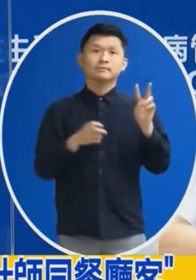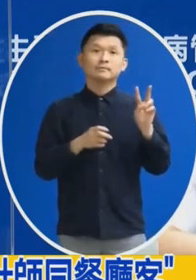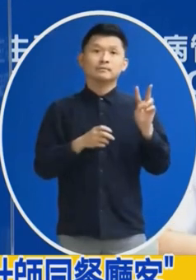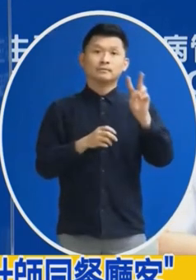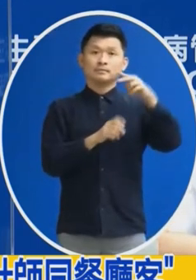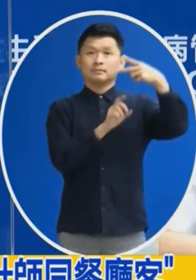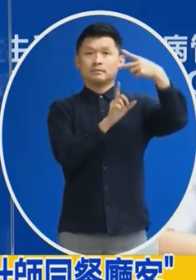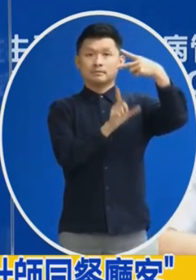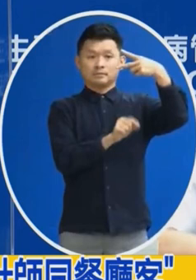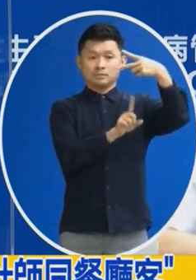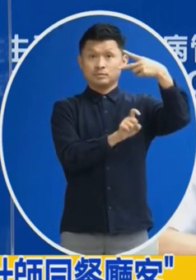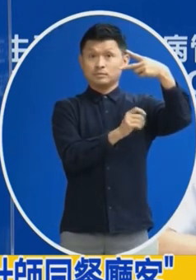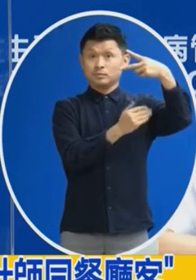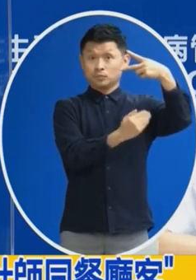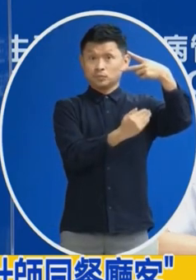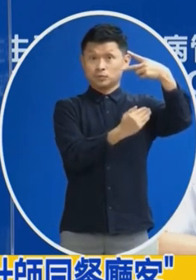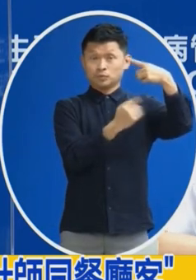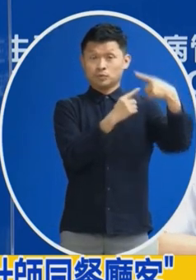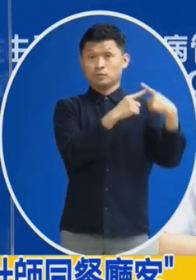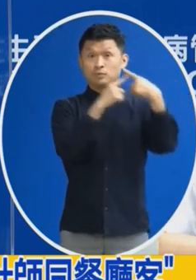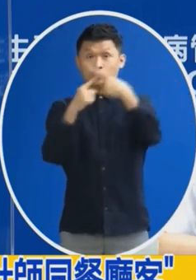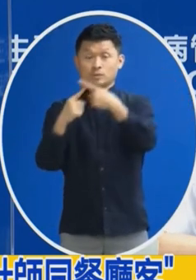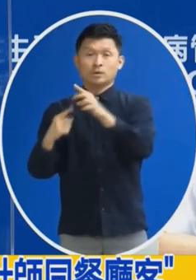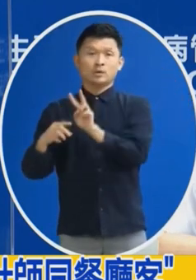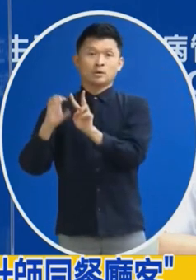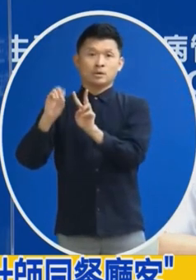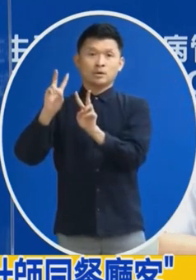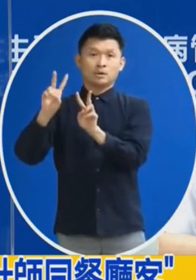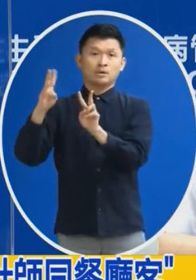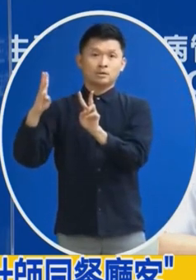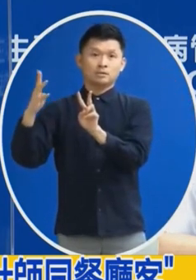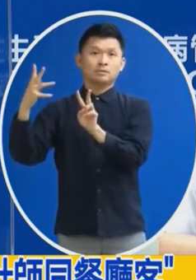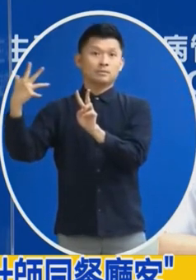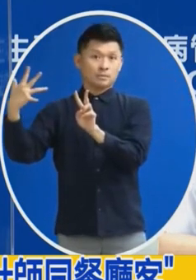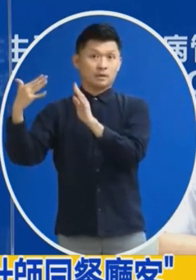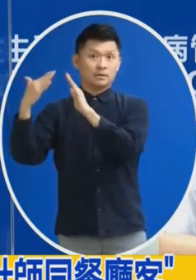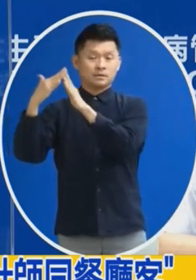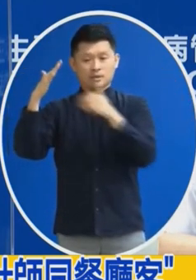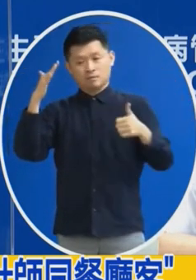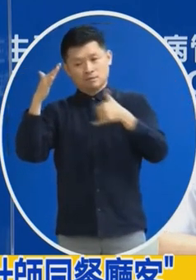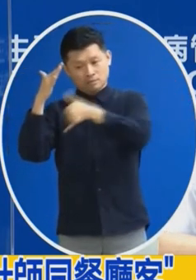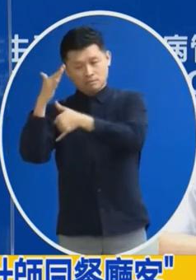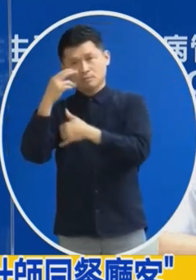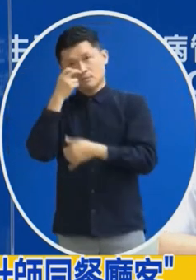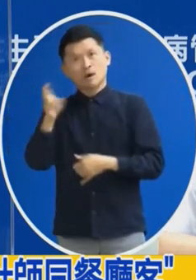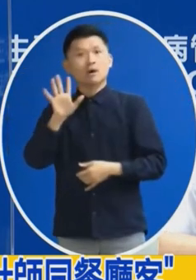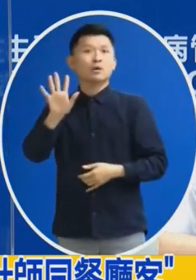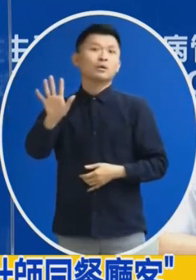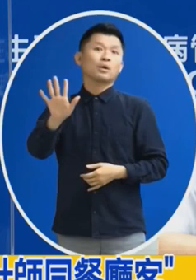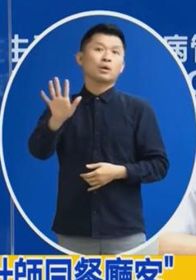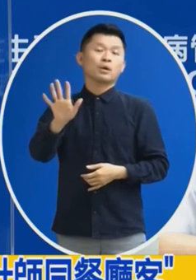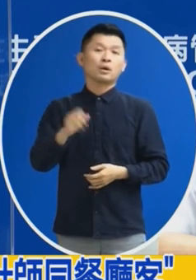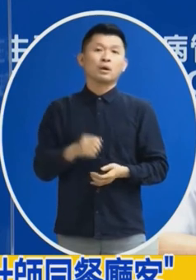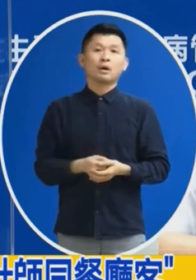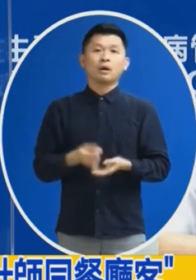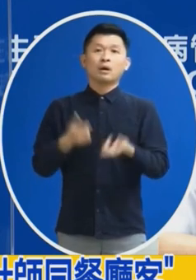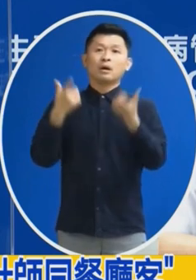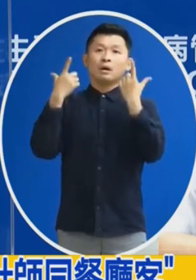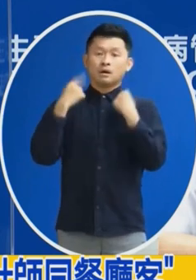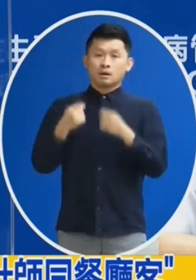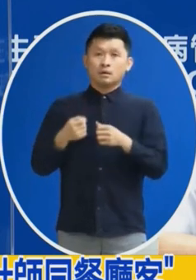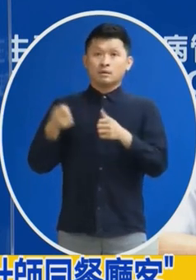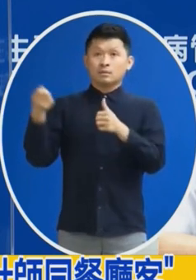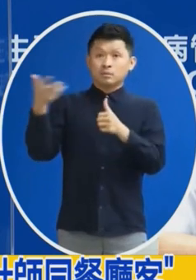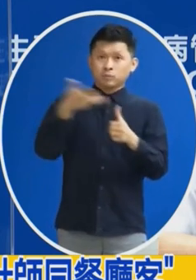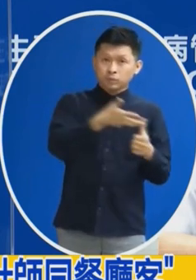在2月19号去过20248的家里。所以整个的传播的顺序里面